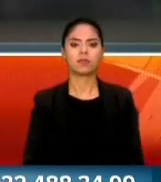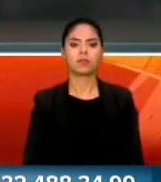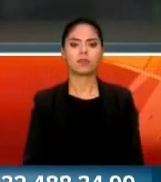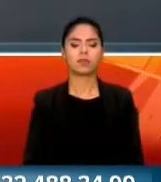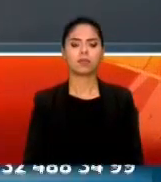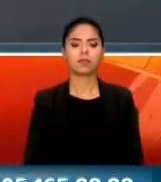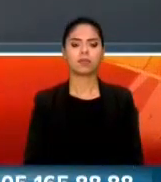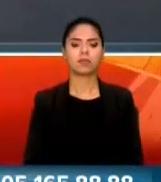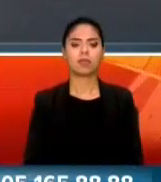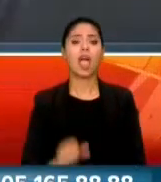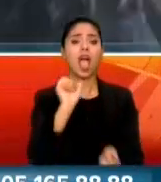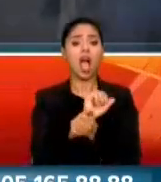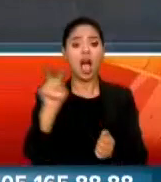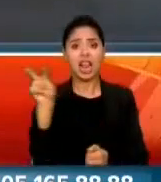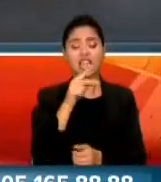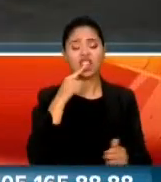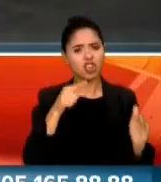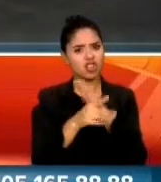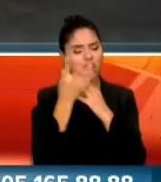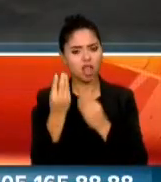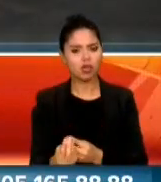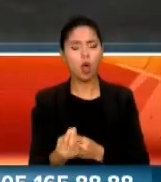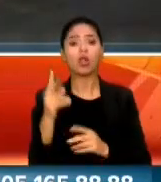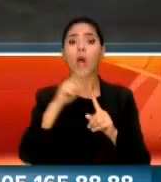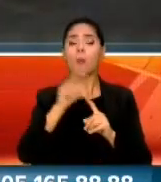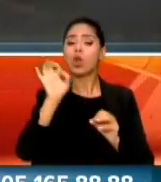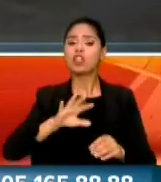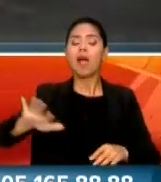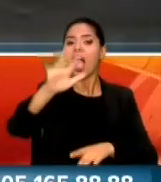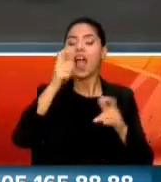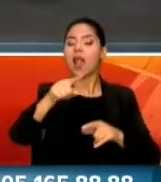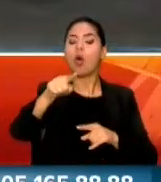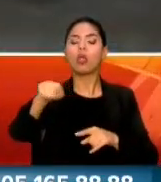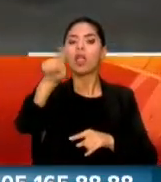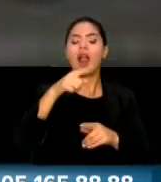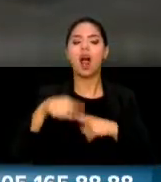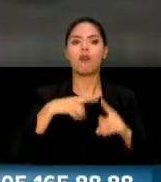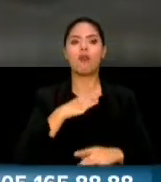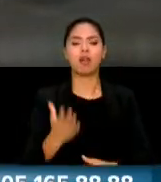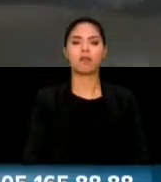Aile ikisinden de şikayetçi oldu. Polis şimdi her yerde onları arıyor.